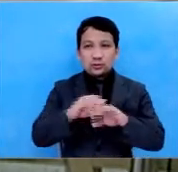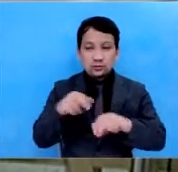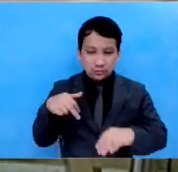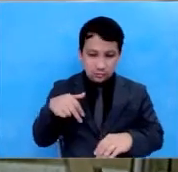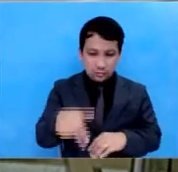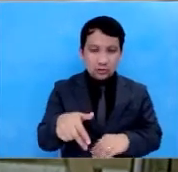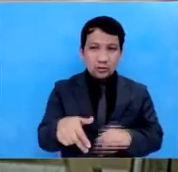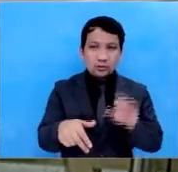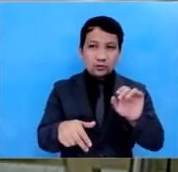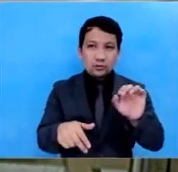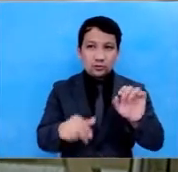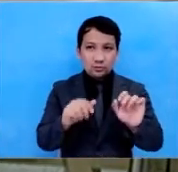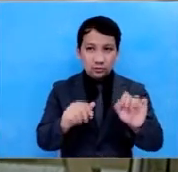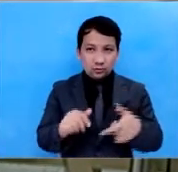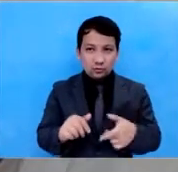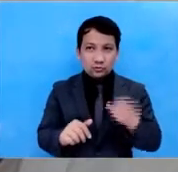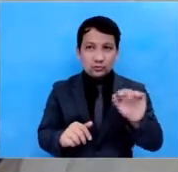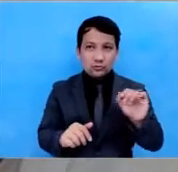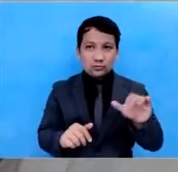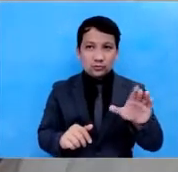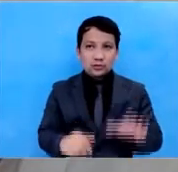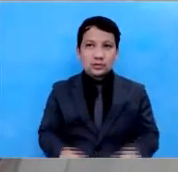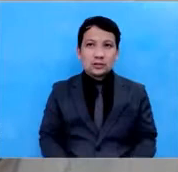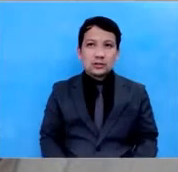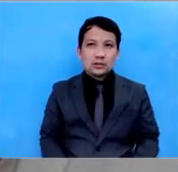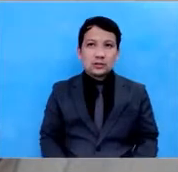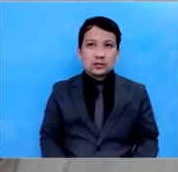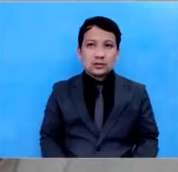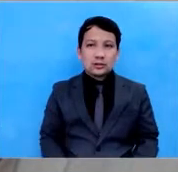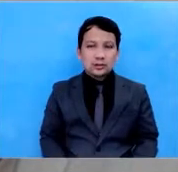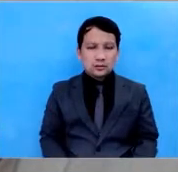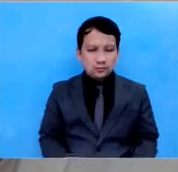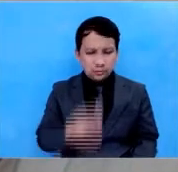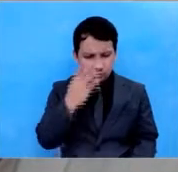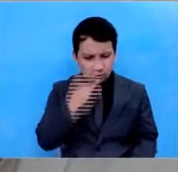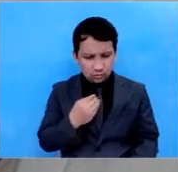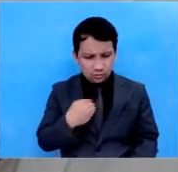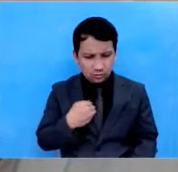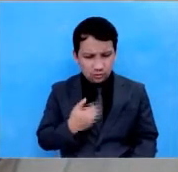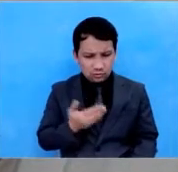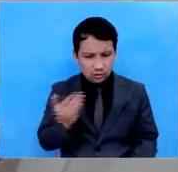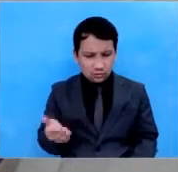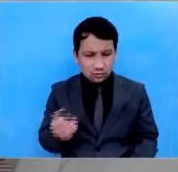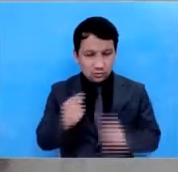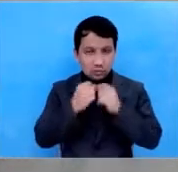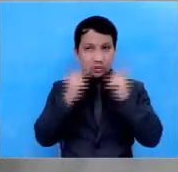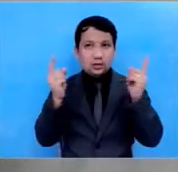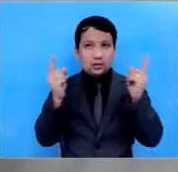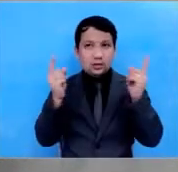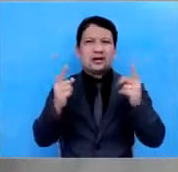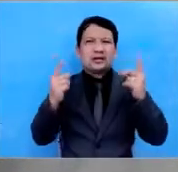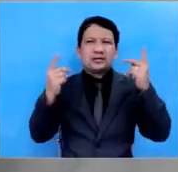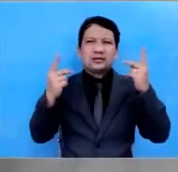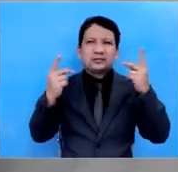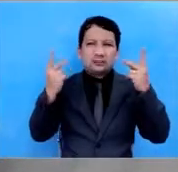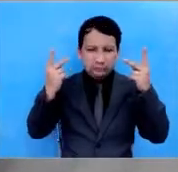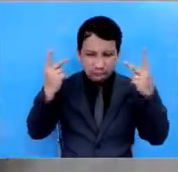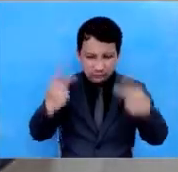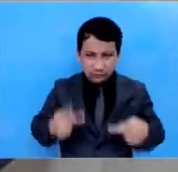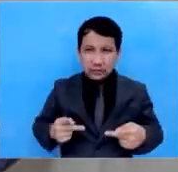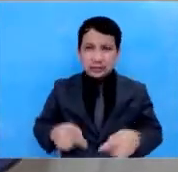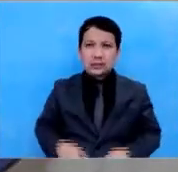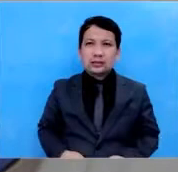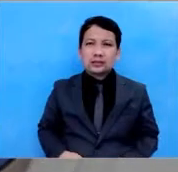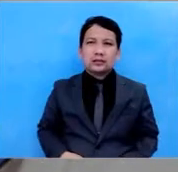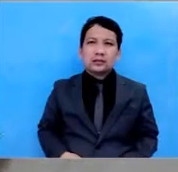August 15. Kinagabihan po, patulog na po ako. Then pagkagising ko po, masakit na po yung ano ko po,